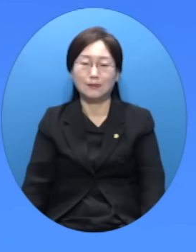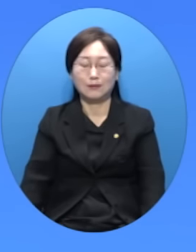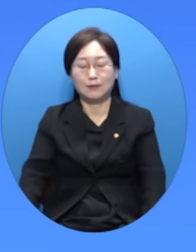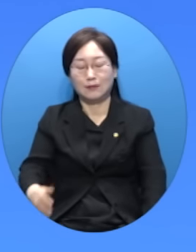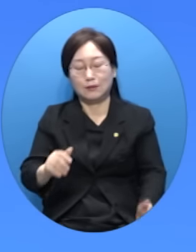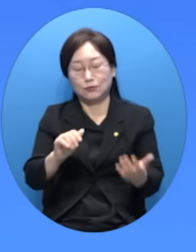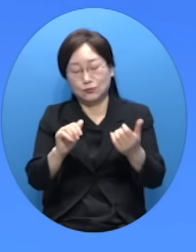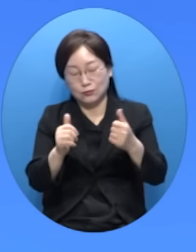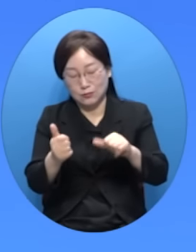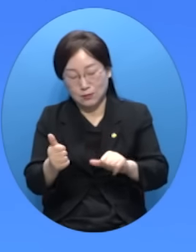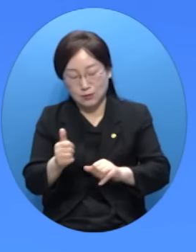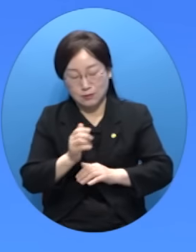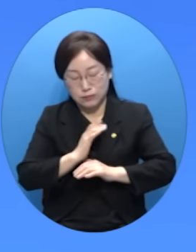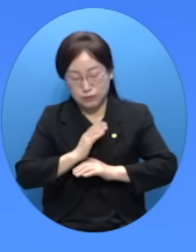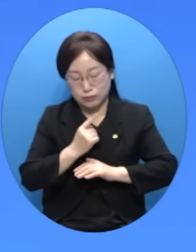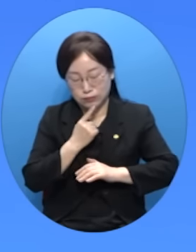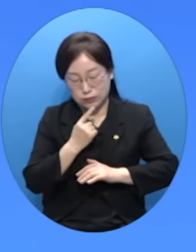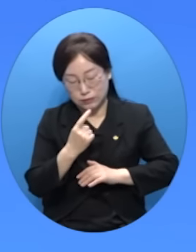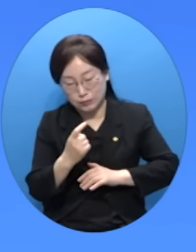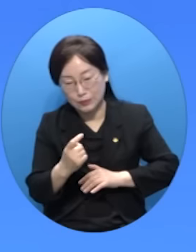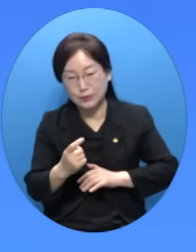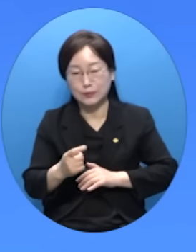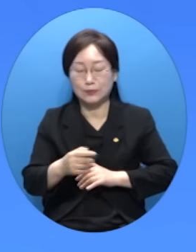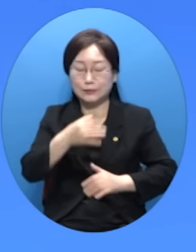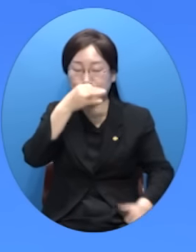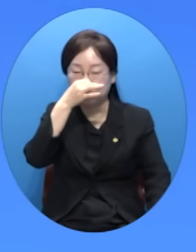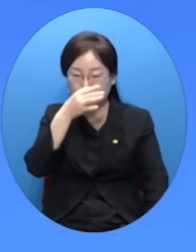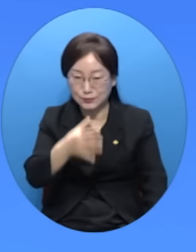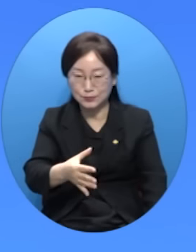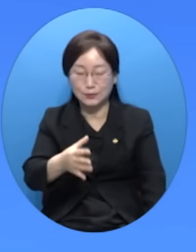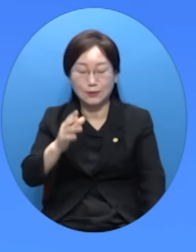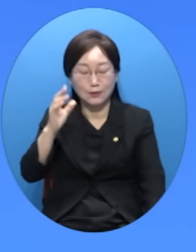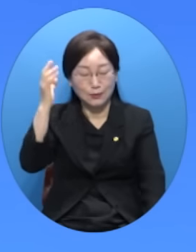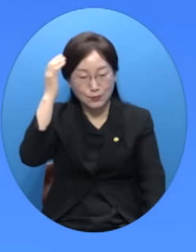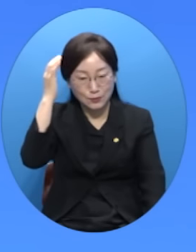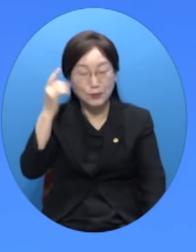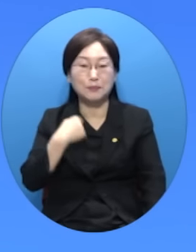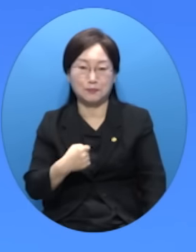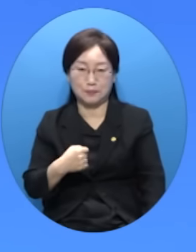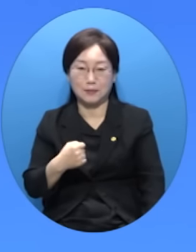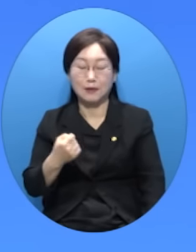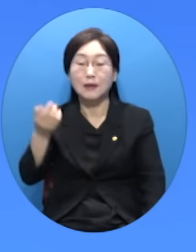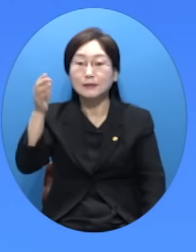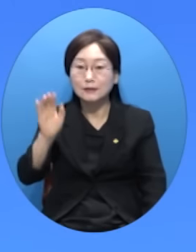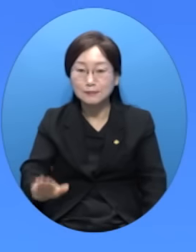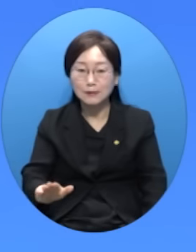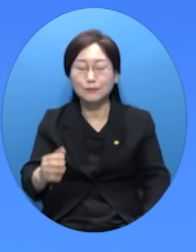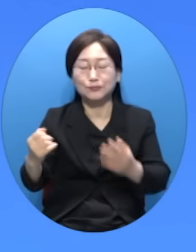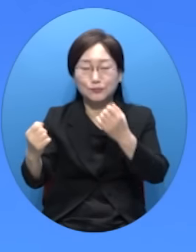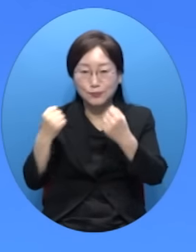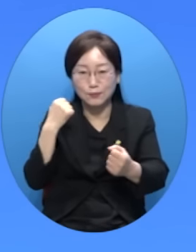죽음의 공포 속에 그는 힘들고 어려운 시간을 보내야만 했습니다. 그러나 그 어려운